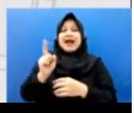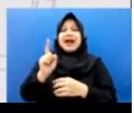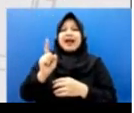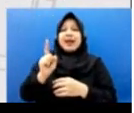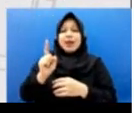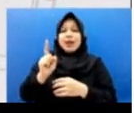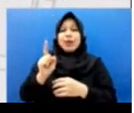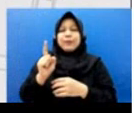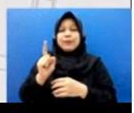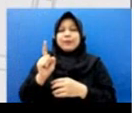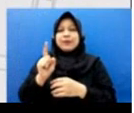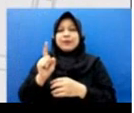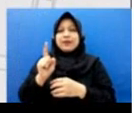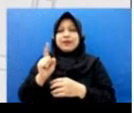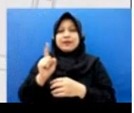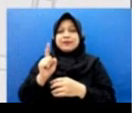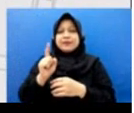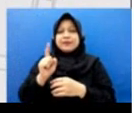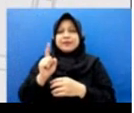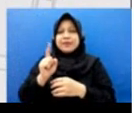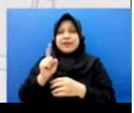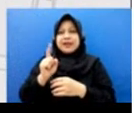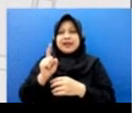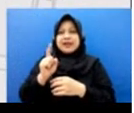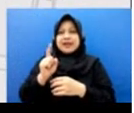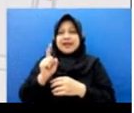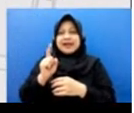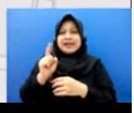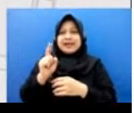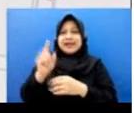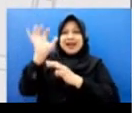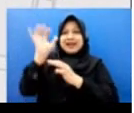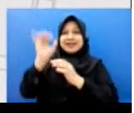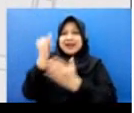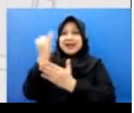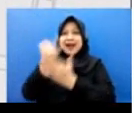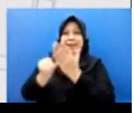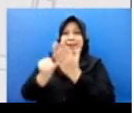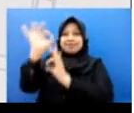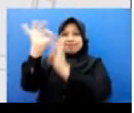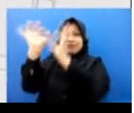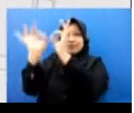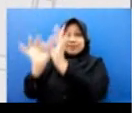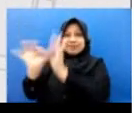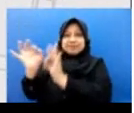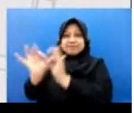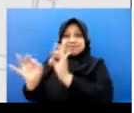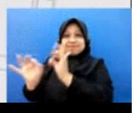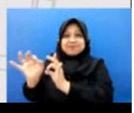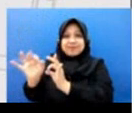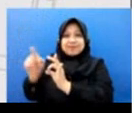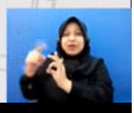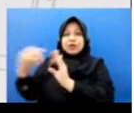semua bubble pesan yang di sebelah kiri ini adalah postingan-postingan dari